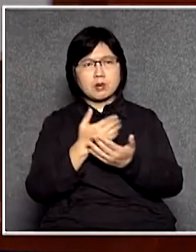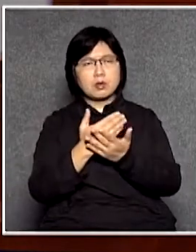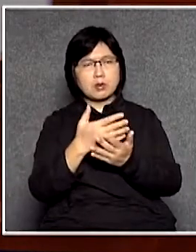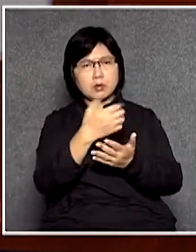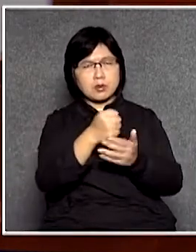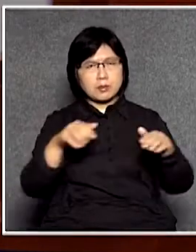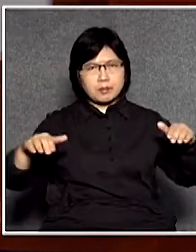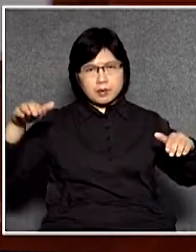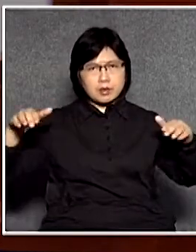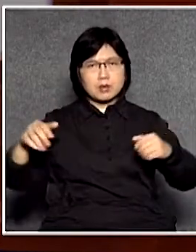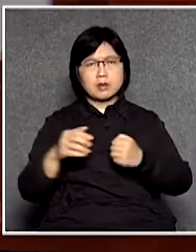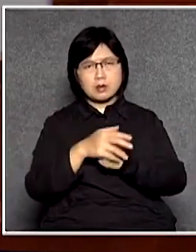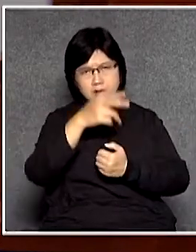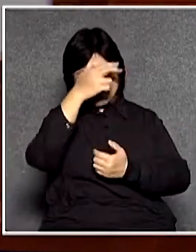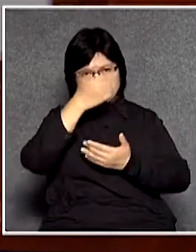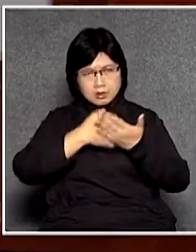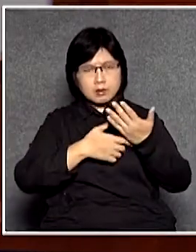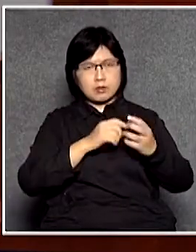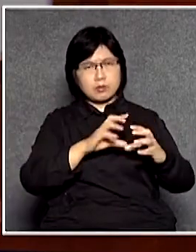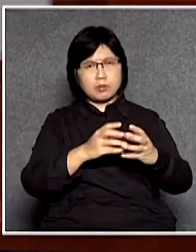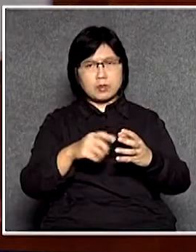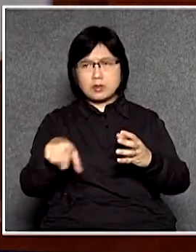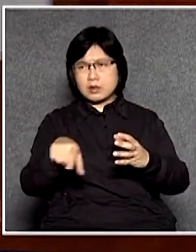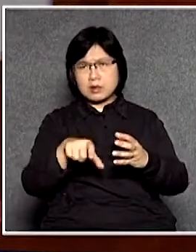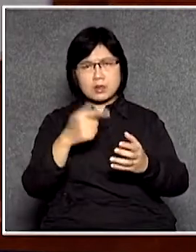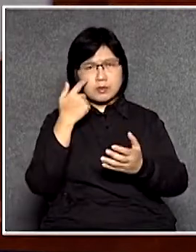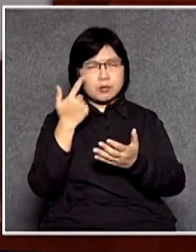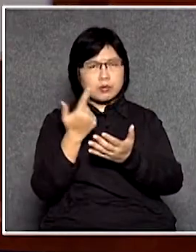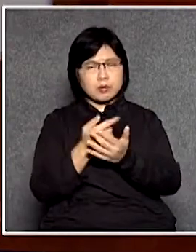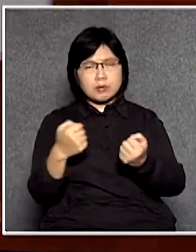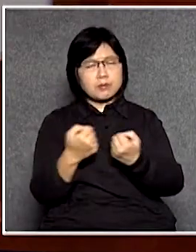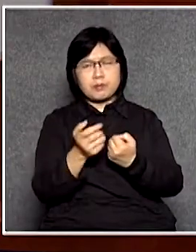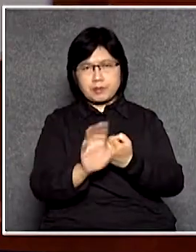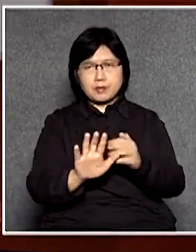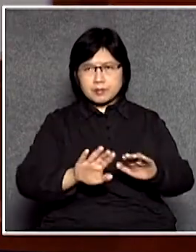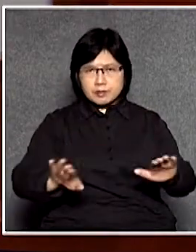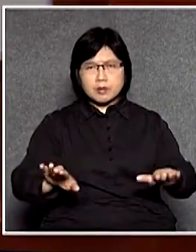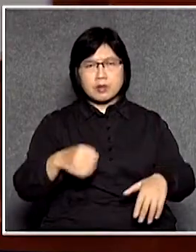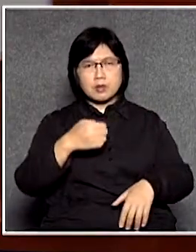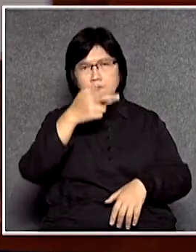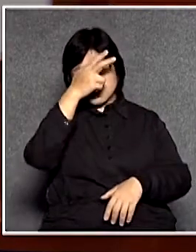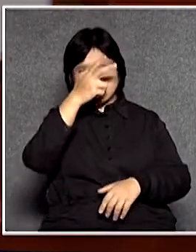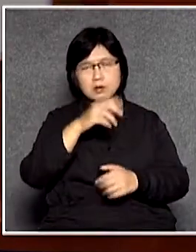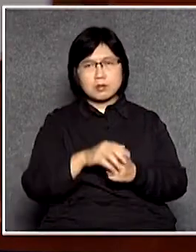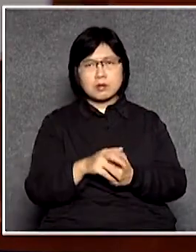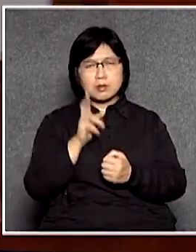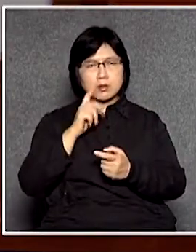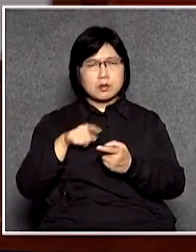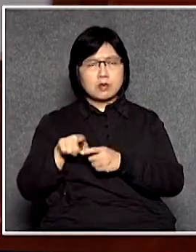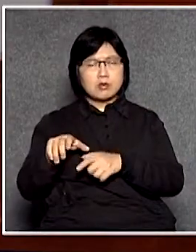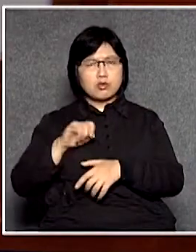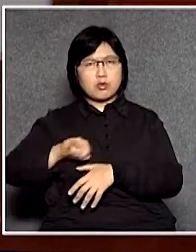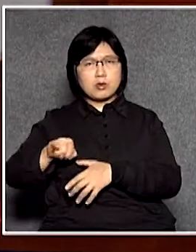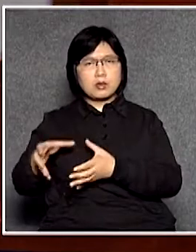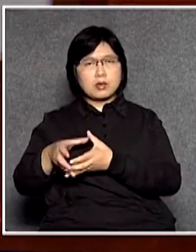策，避免不同群体之间出现严重的冲突。但是特区政府就为虎作伥，在多项